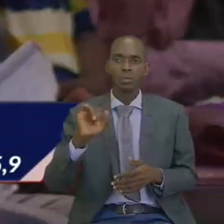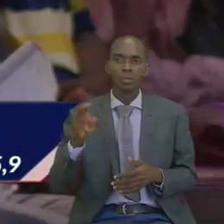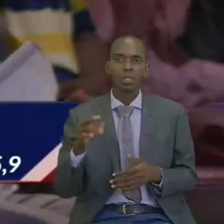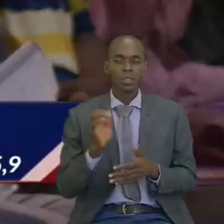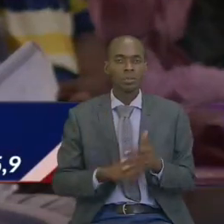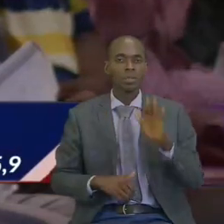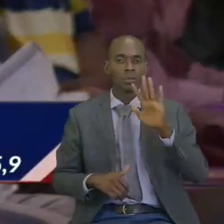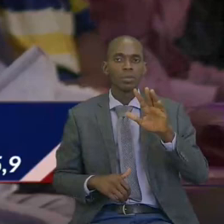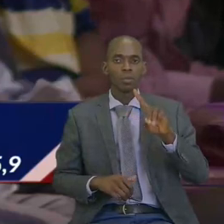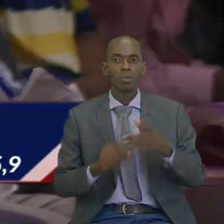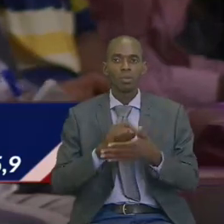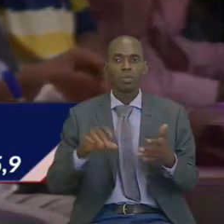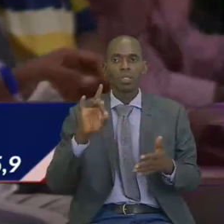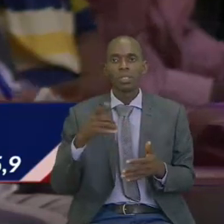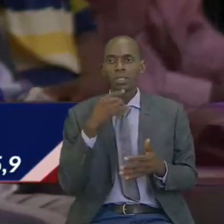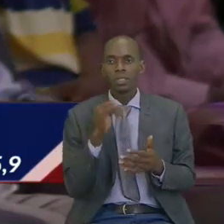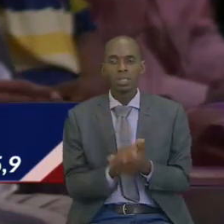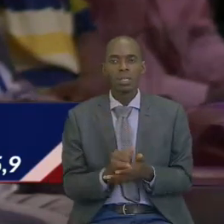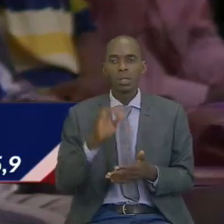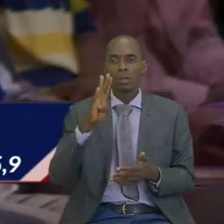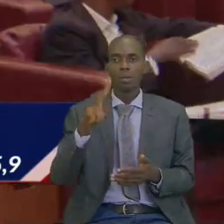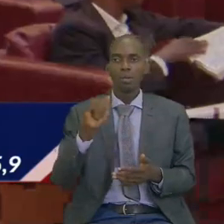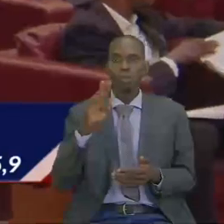Jérémie 51, verset 8.